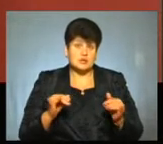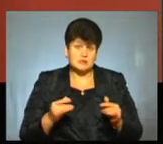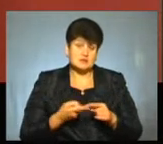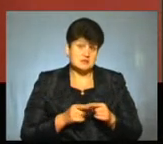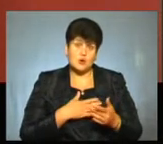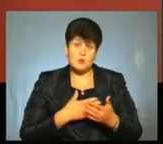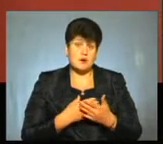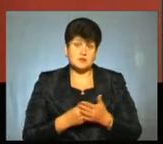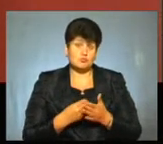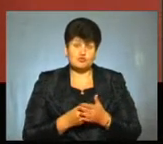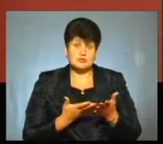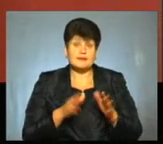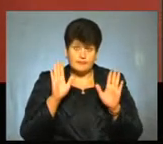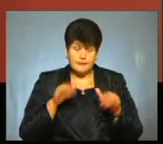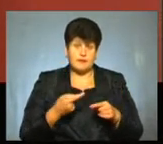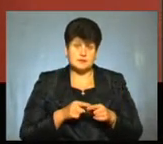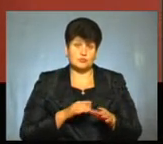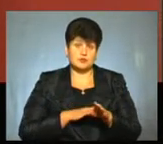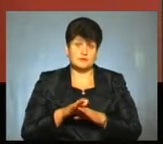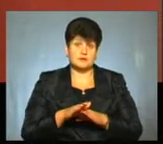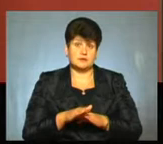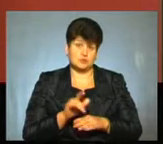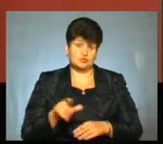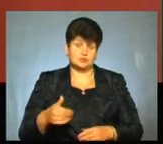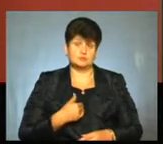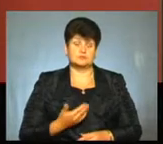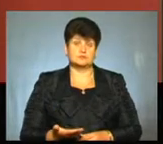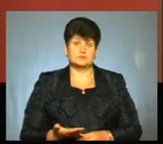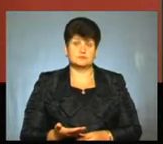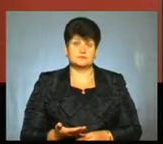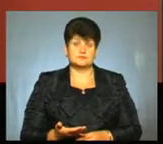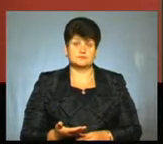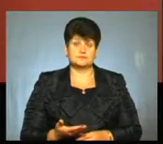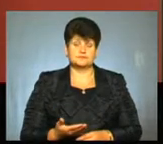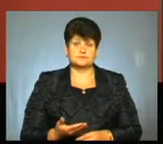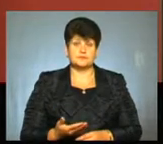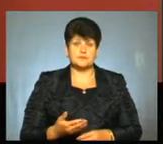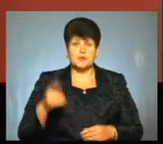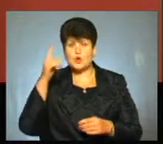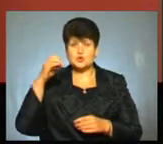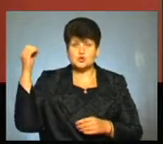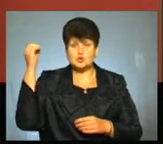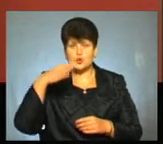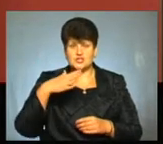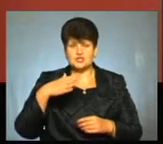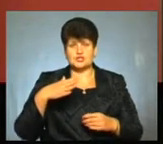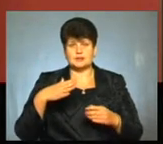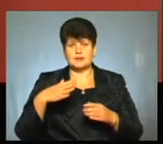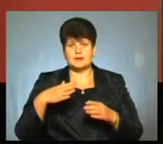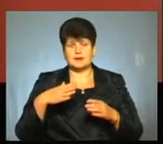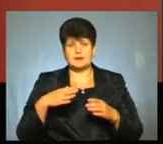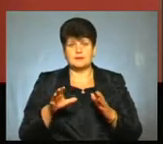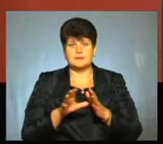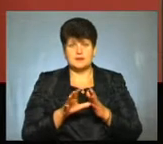ж ні? Це громадський бюджет. Нехай це буде реалізовано, якщо це хочуть самі мешканці. Сонячні панелі, для прикладу, які допомагали